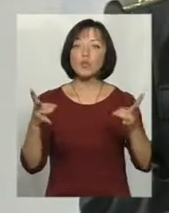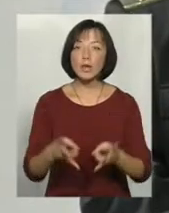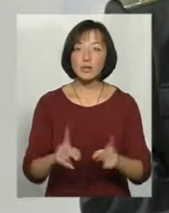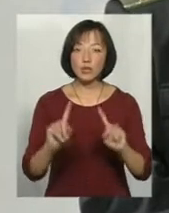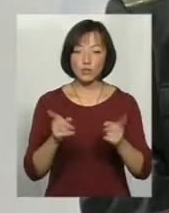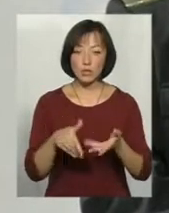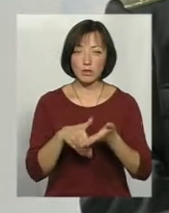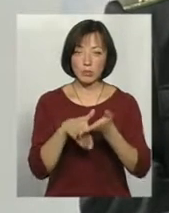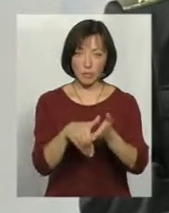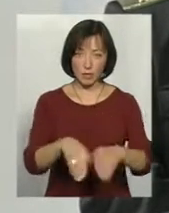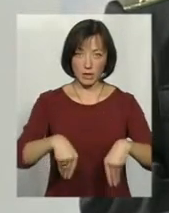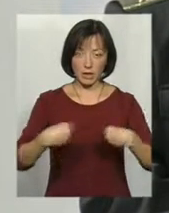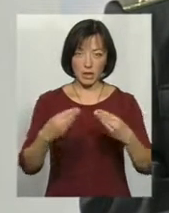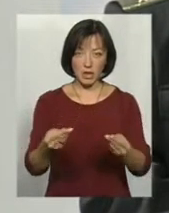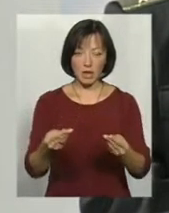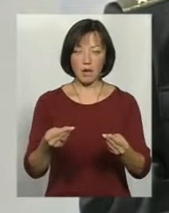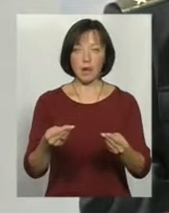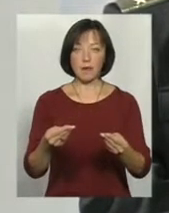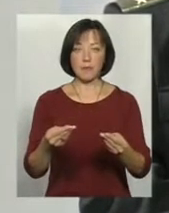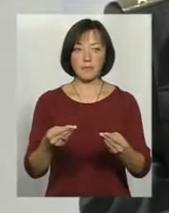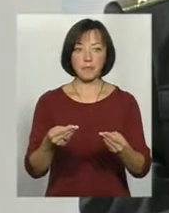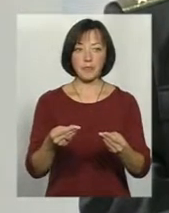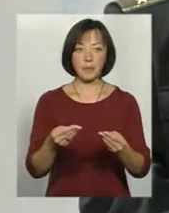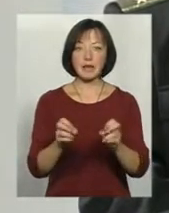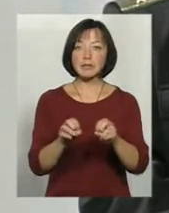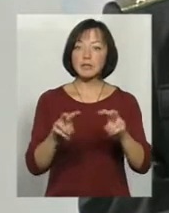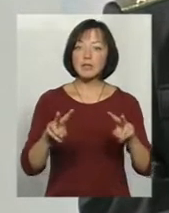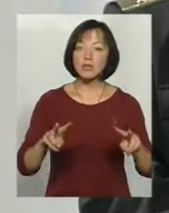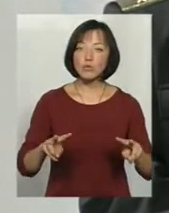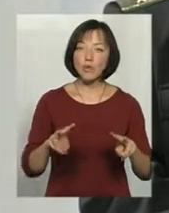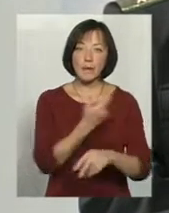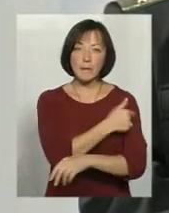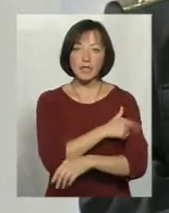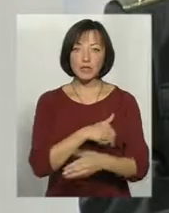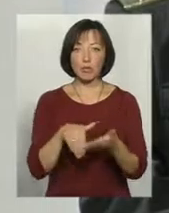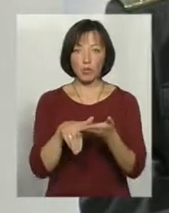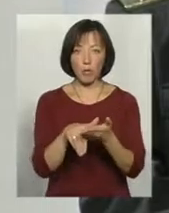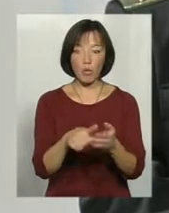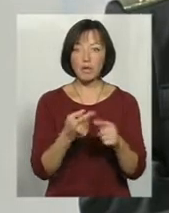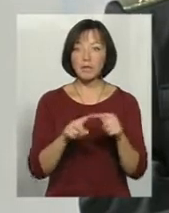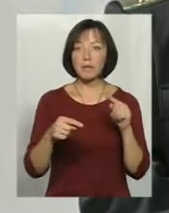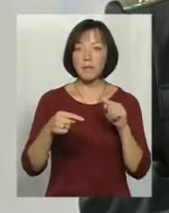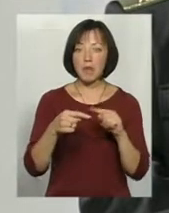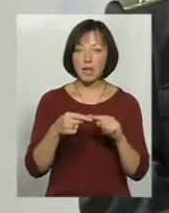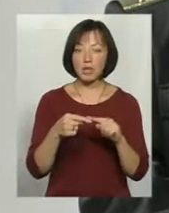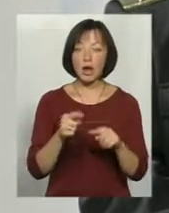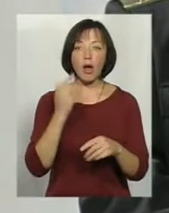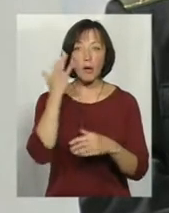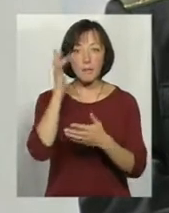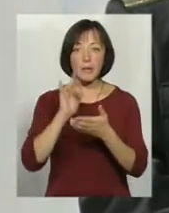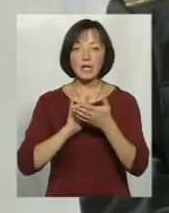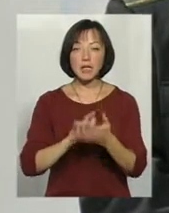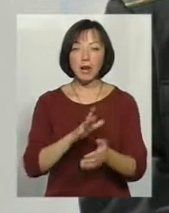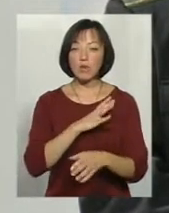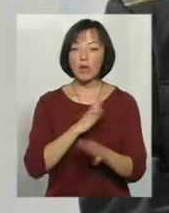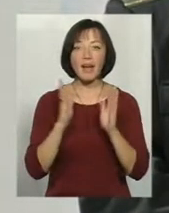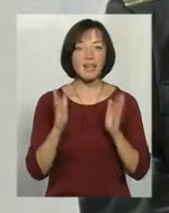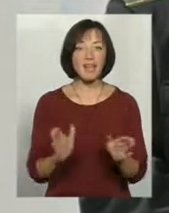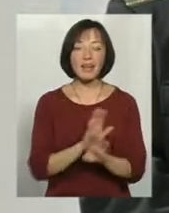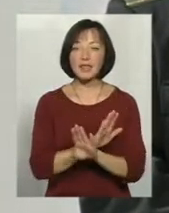надання от іменно кваліфікованої з елементами спеціалізованої медичної допомоги. Це перше. Но мета одна була не тільки